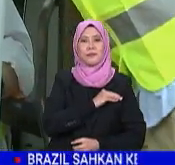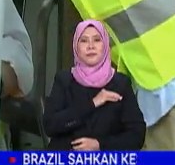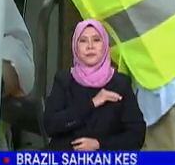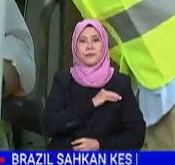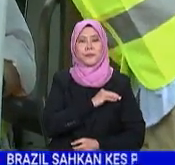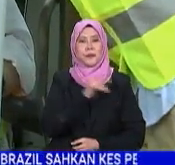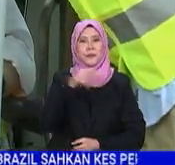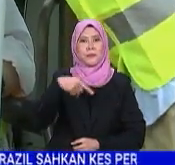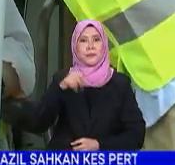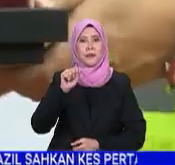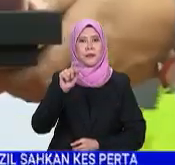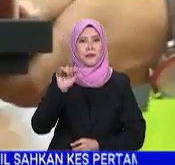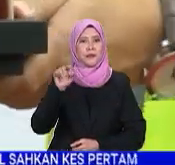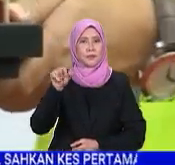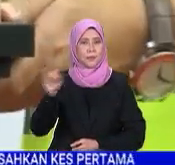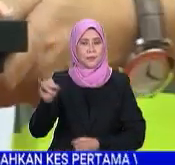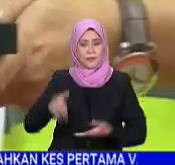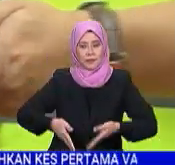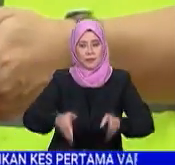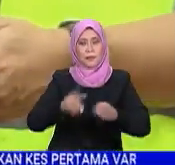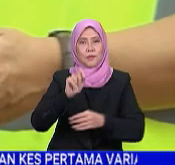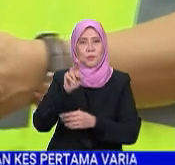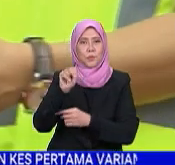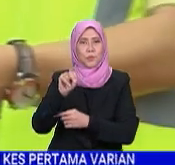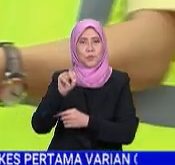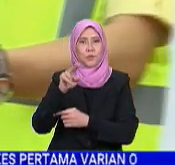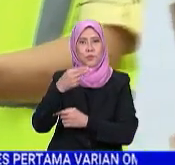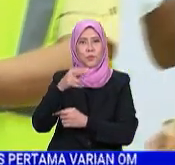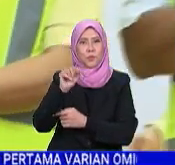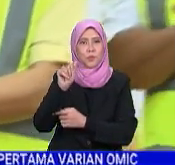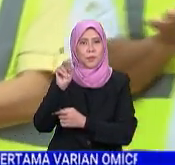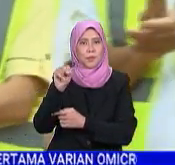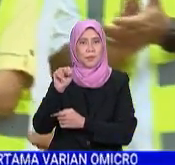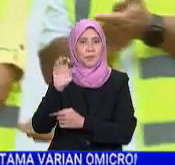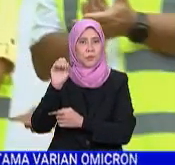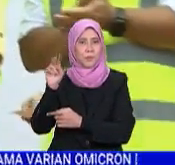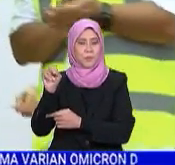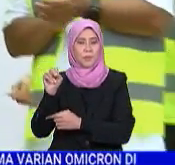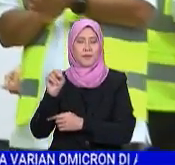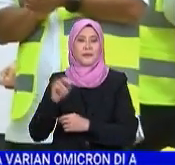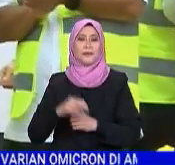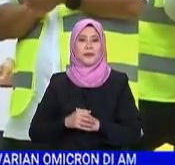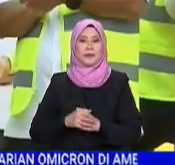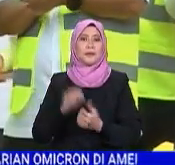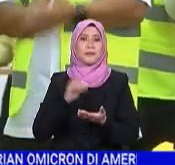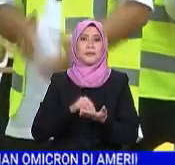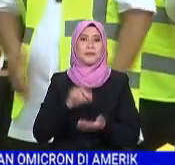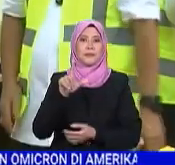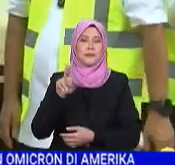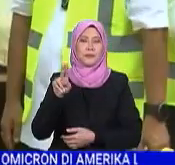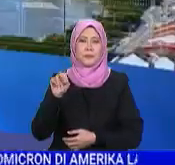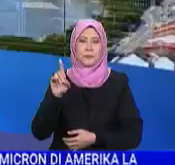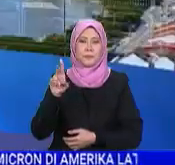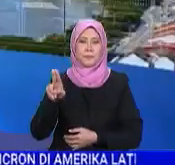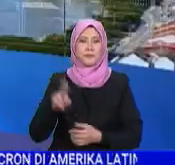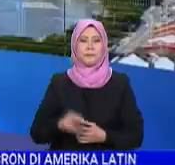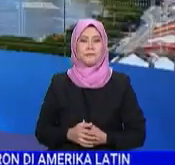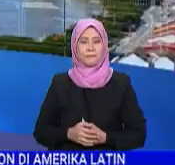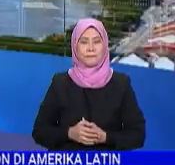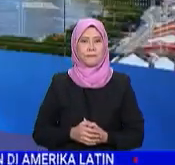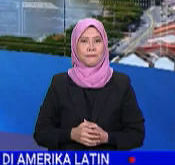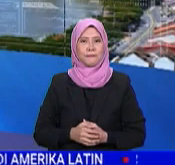topeng di Jalan Tun Hussein onn Jalan Bau Lundu ke kampung tunggang Melayu baru dilindungi ya